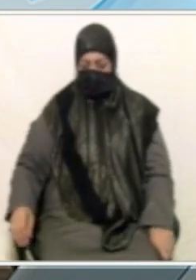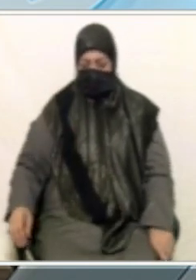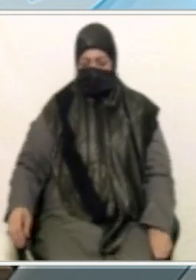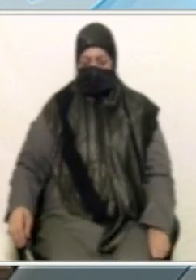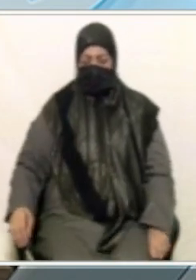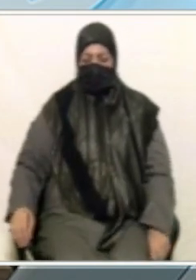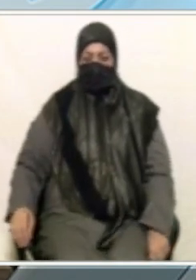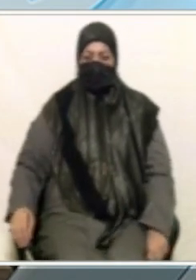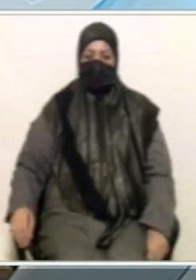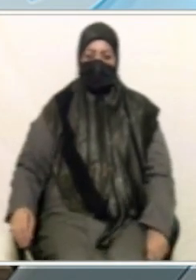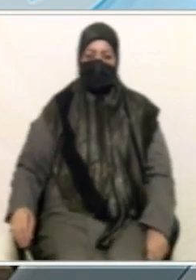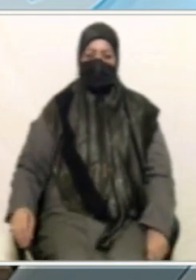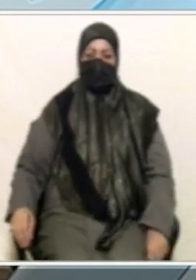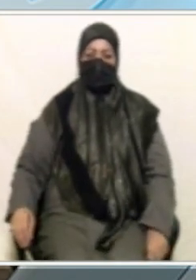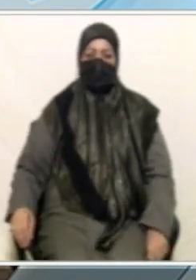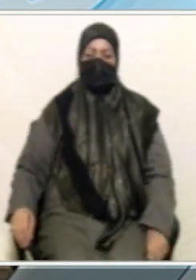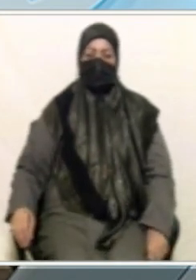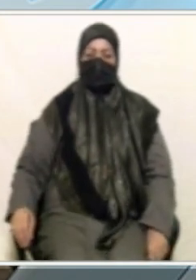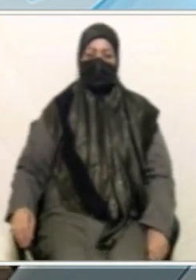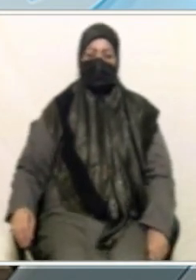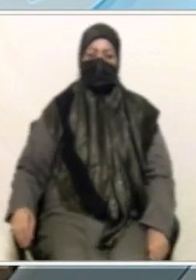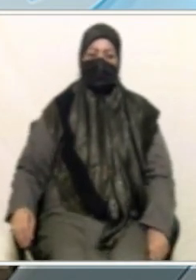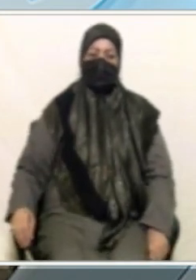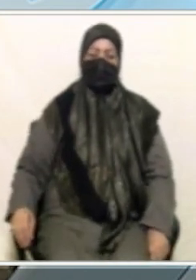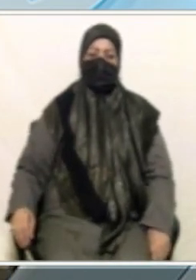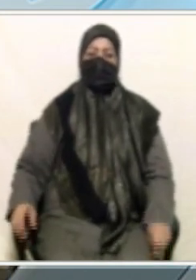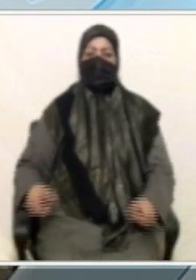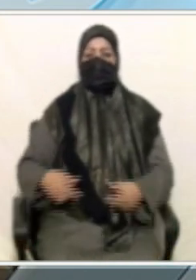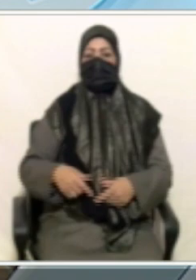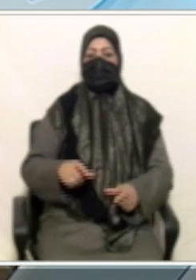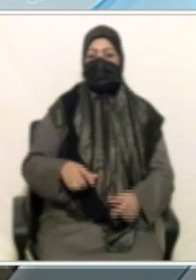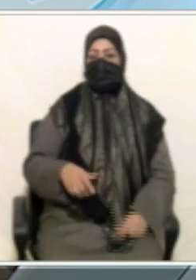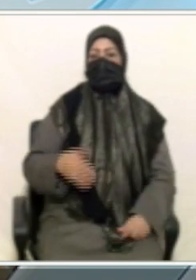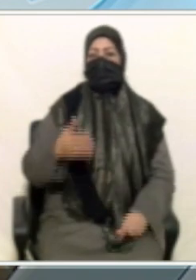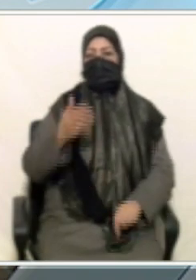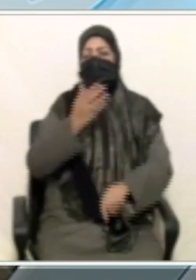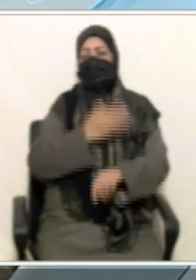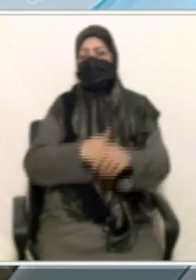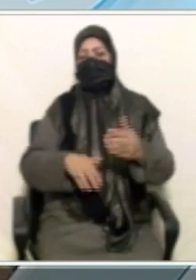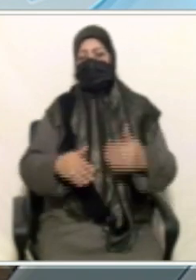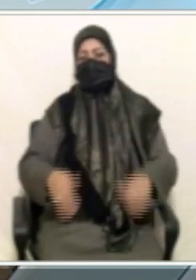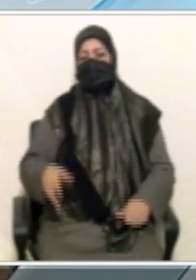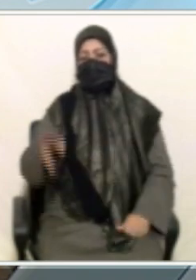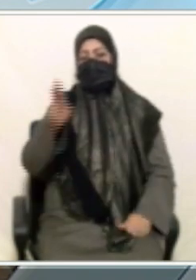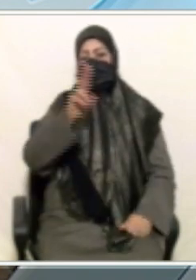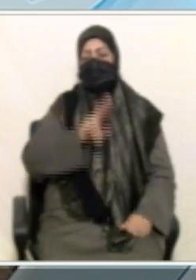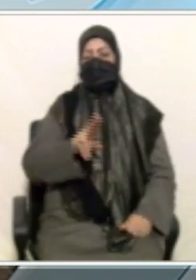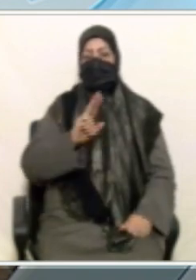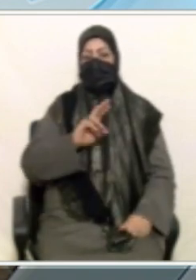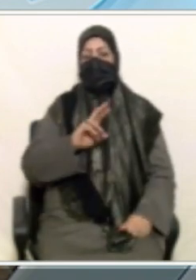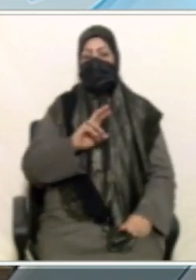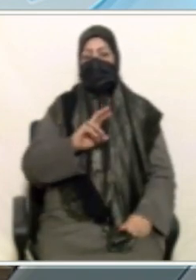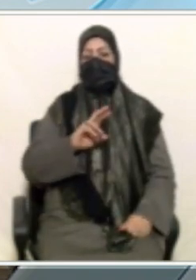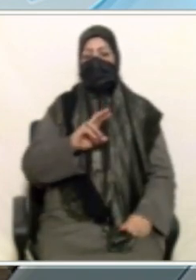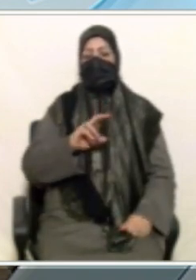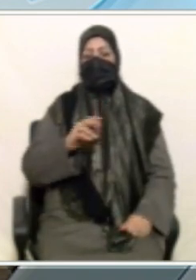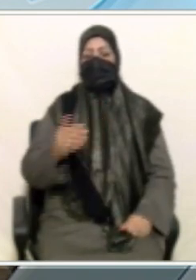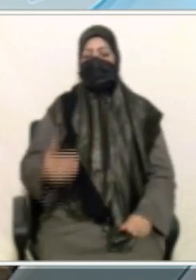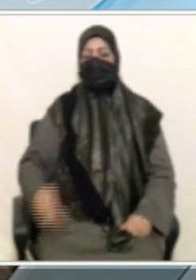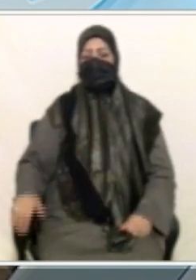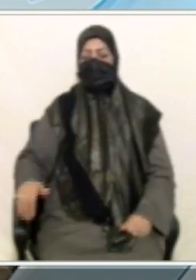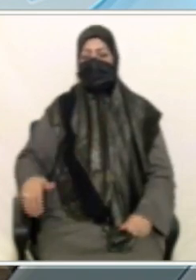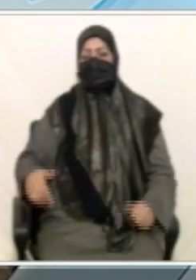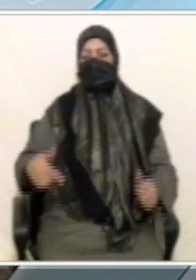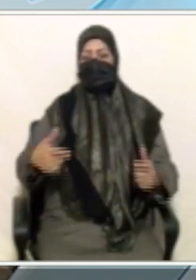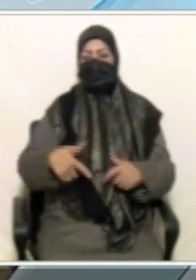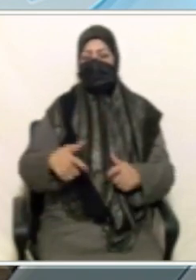الأخ المهدي من الكفرة يقول، يسأل عن أجزاء تقطع من المرأة من الإنسان بسبب عمليات، مثلا